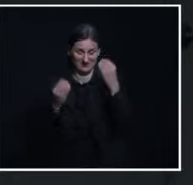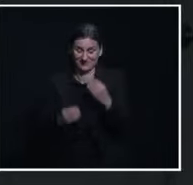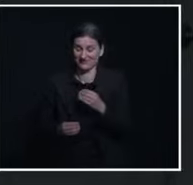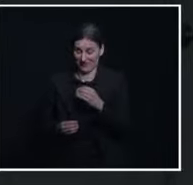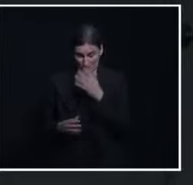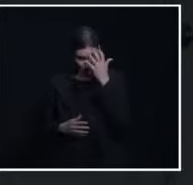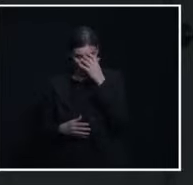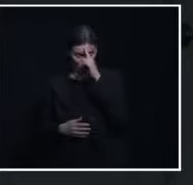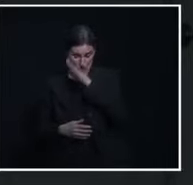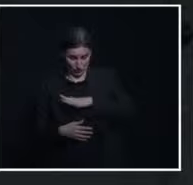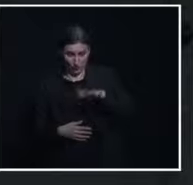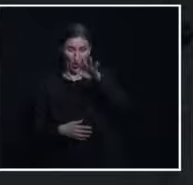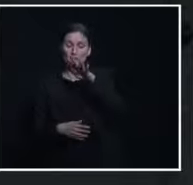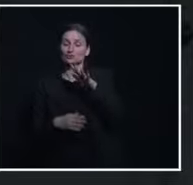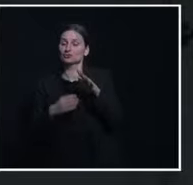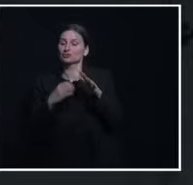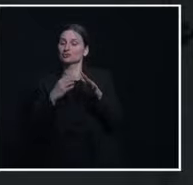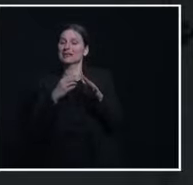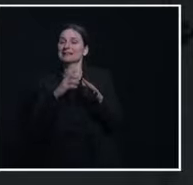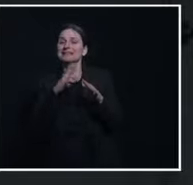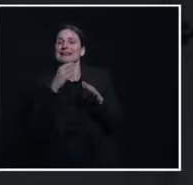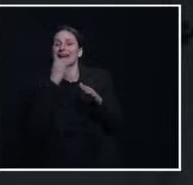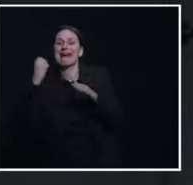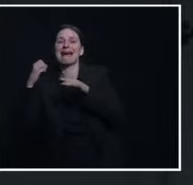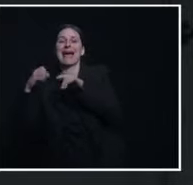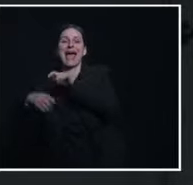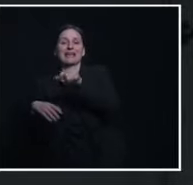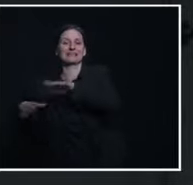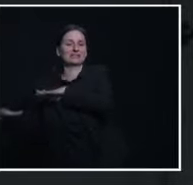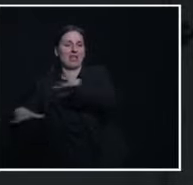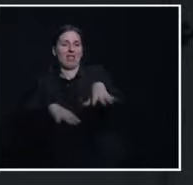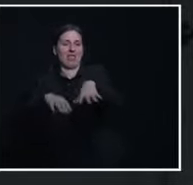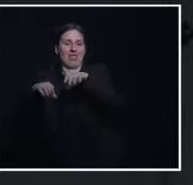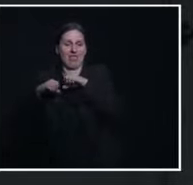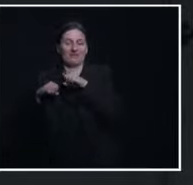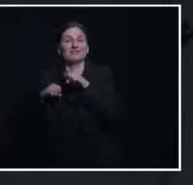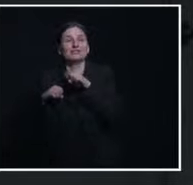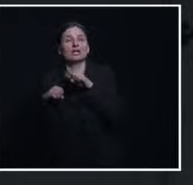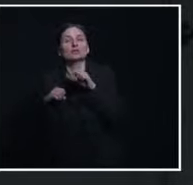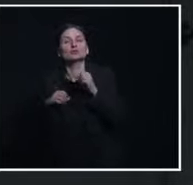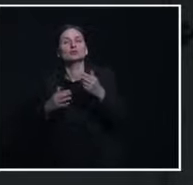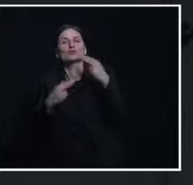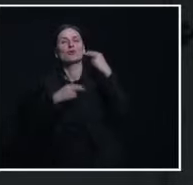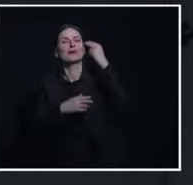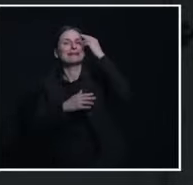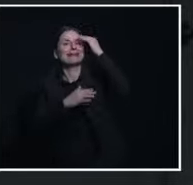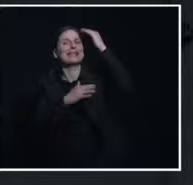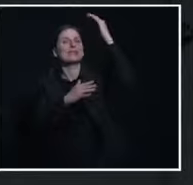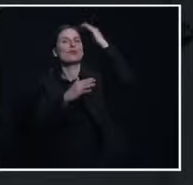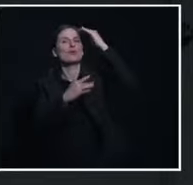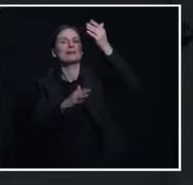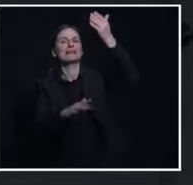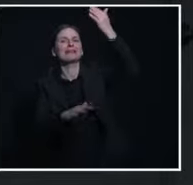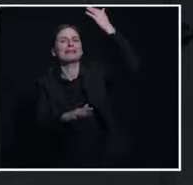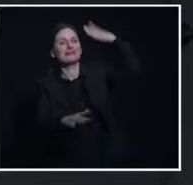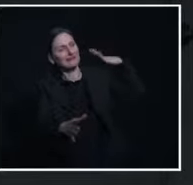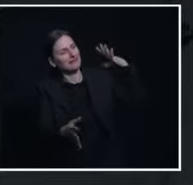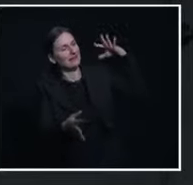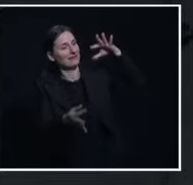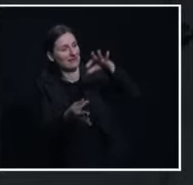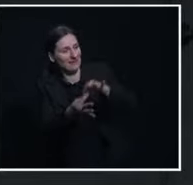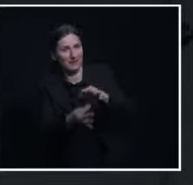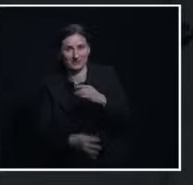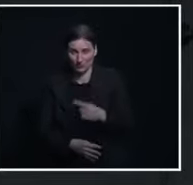Macht kämen, die diese Ideologie wieder im Kopf haben, dann wird es um